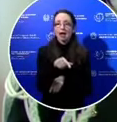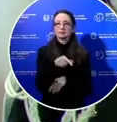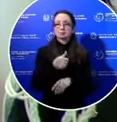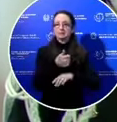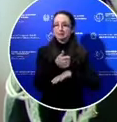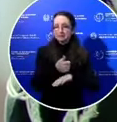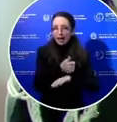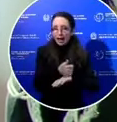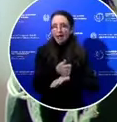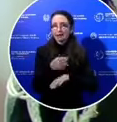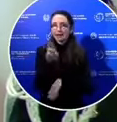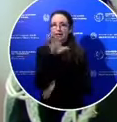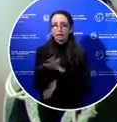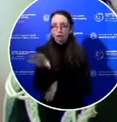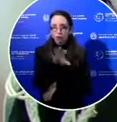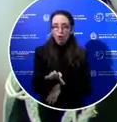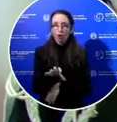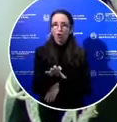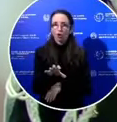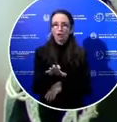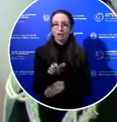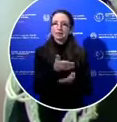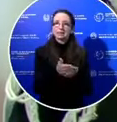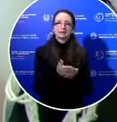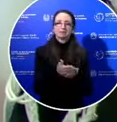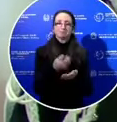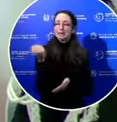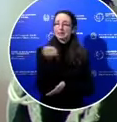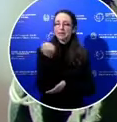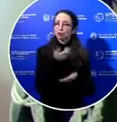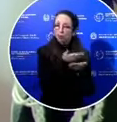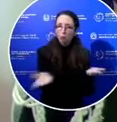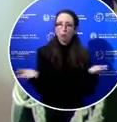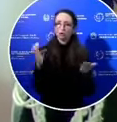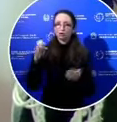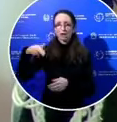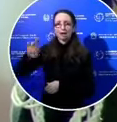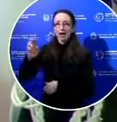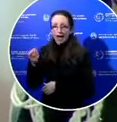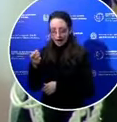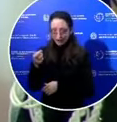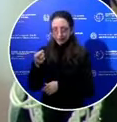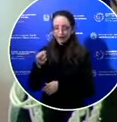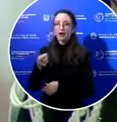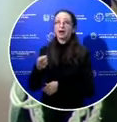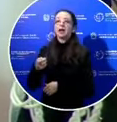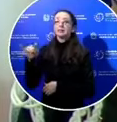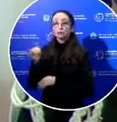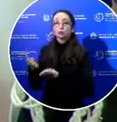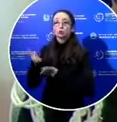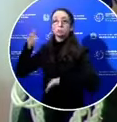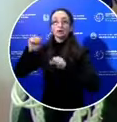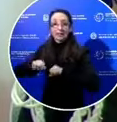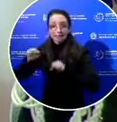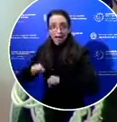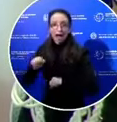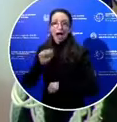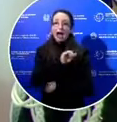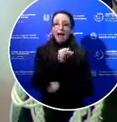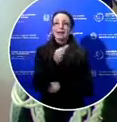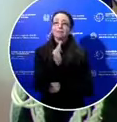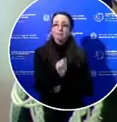privato sociale, del servizio pubblico, dell'università, del CNR, dell'Istituto Superiore di Sanità, di AIFA, delle forze di polizia,